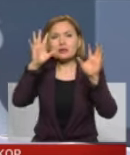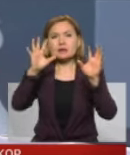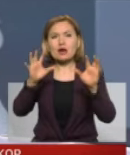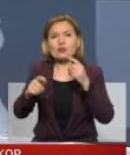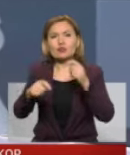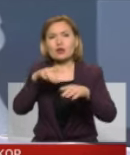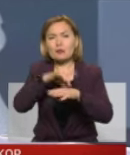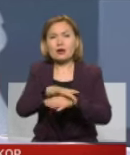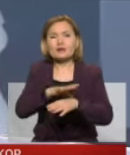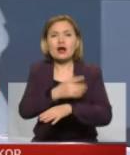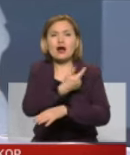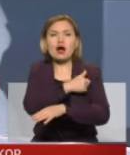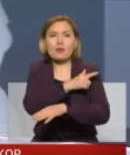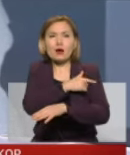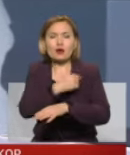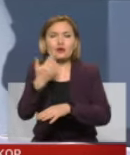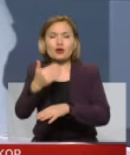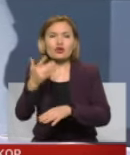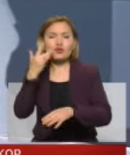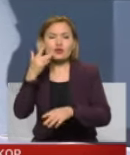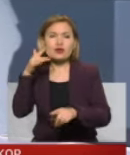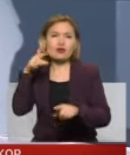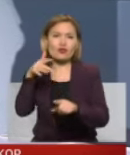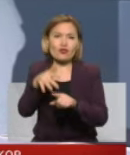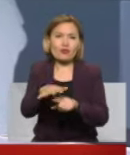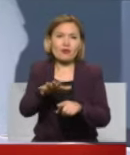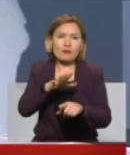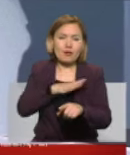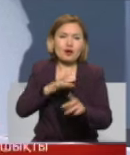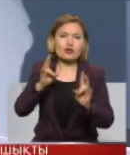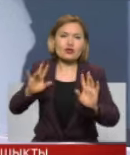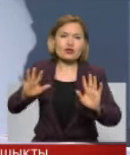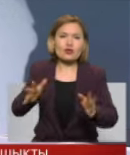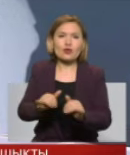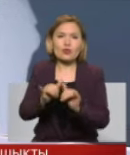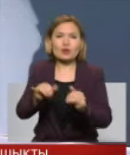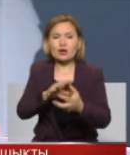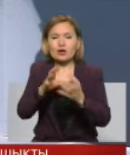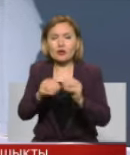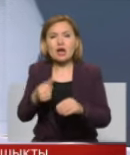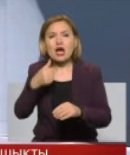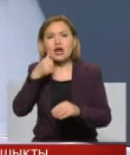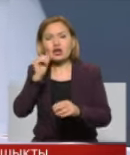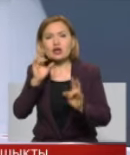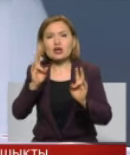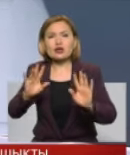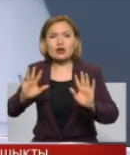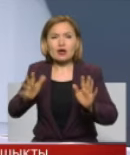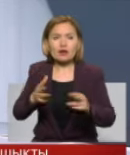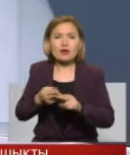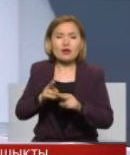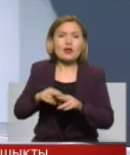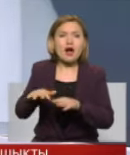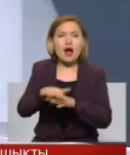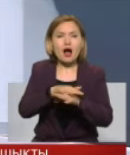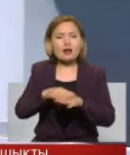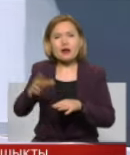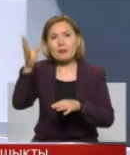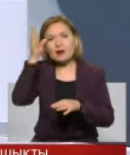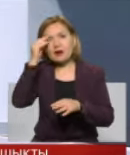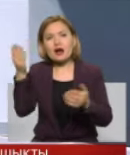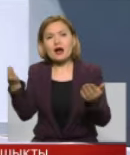анықталған. Ақ халатты абзал жандар деп дәрігердің мәртебесін көтеретіндей деген емес пе? Ал күні кеше болған оқиға қатысты халықтың пікірі